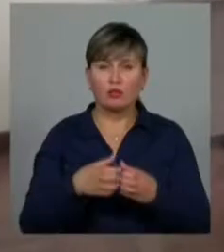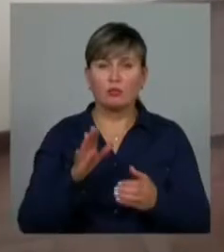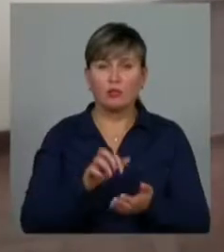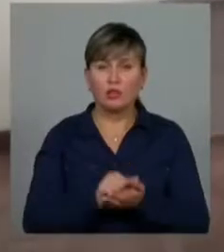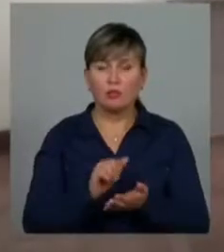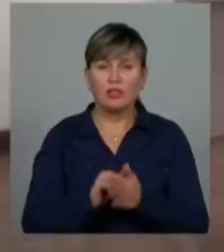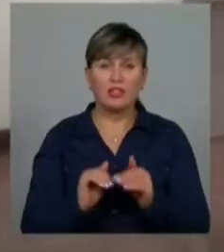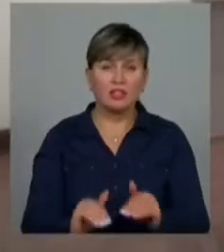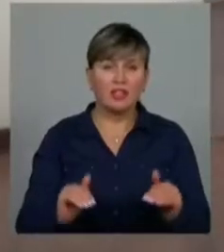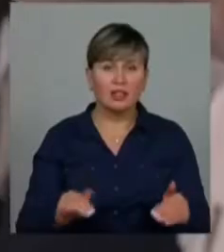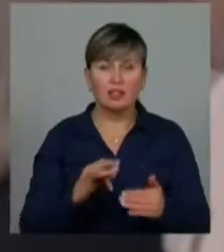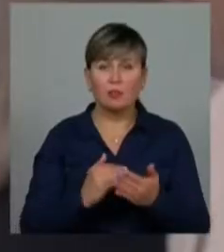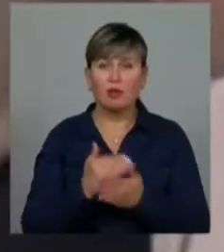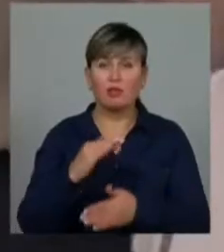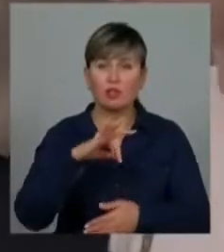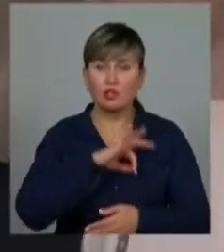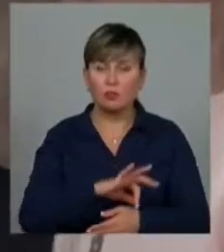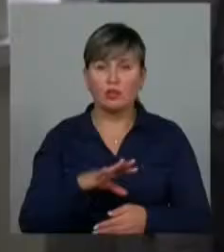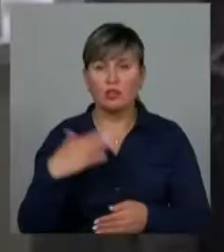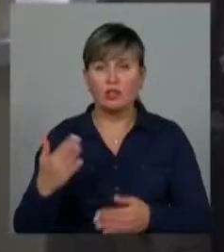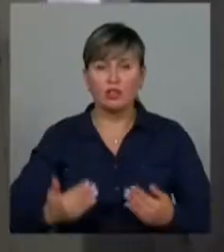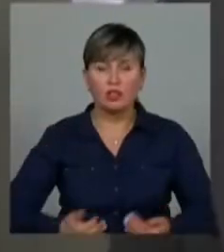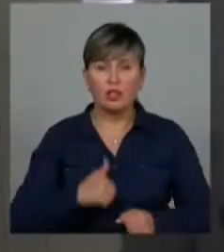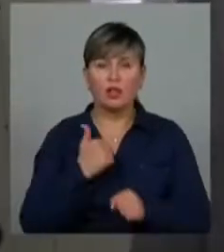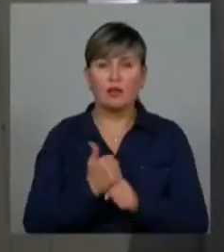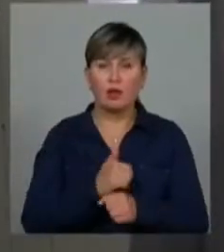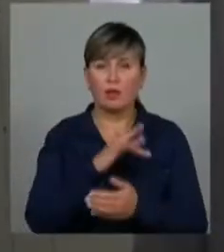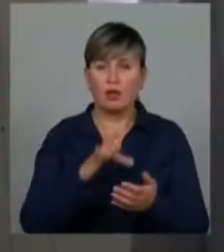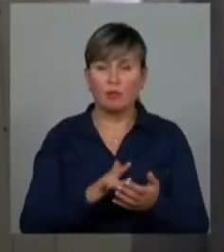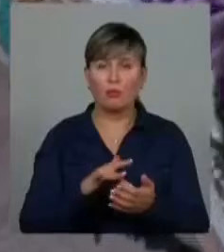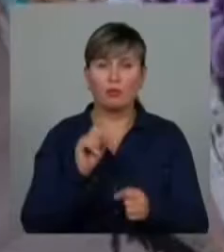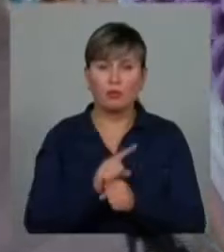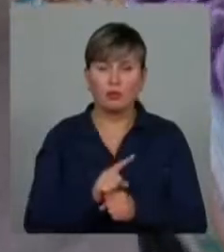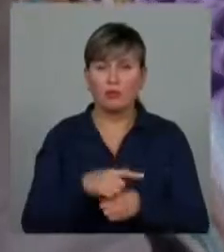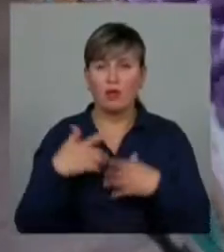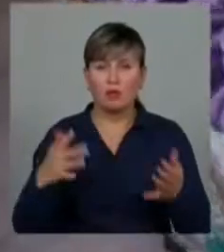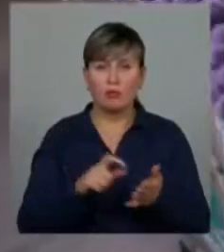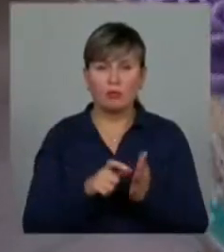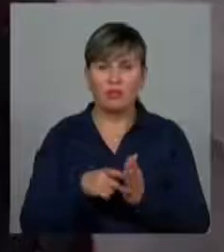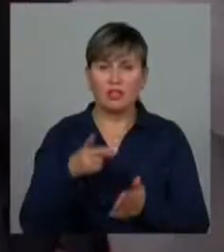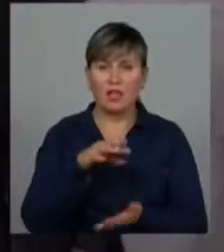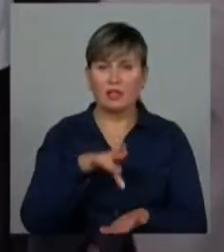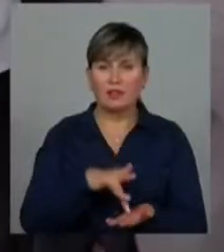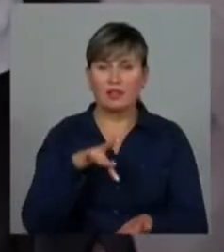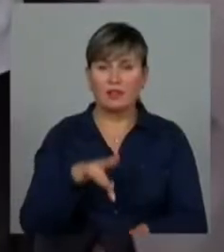заниматься дети. Из-за повышенного спроса со стороны жителей глава мегаполиса поручил найти просторное помещение для центра.